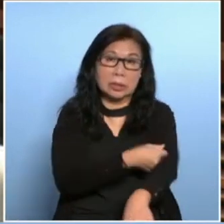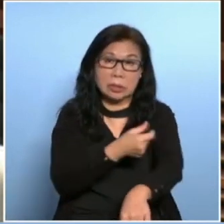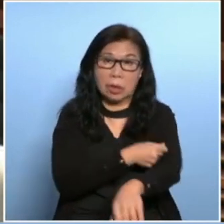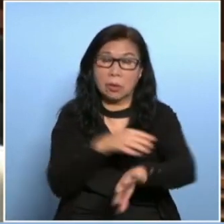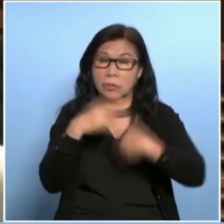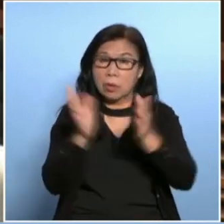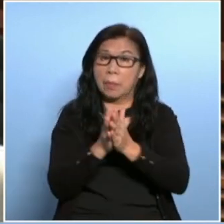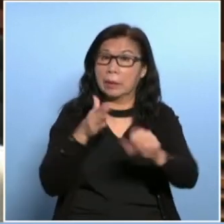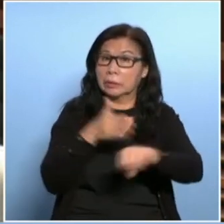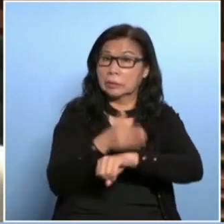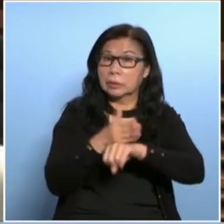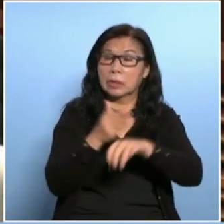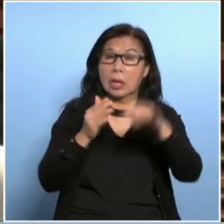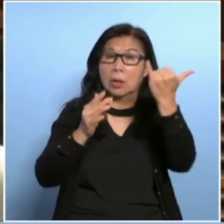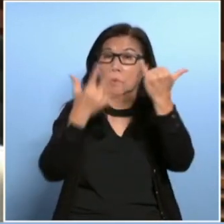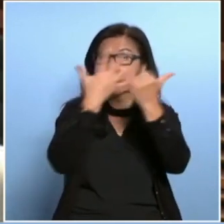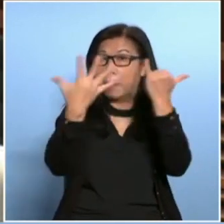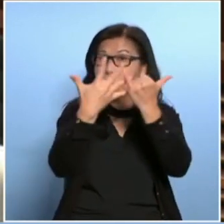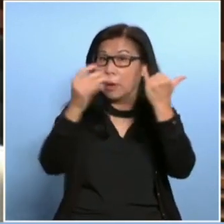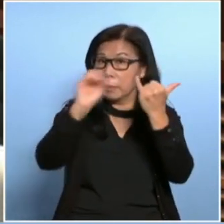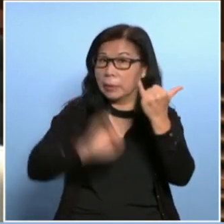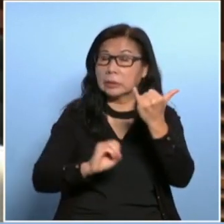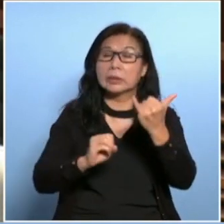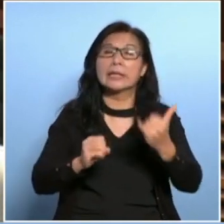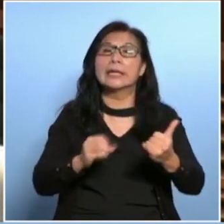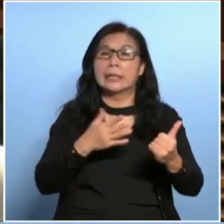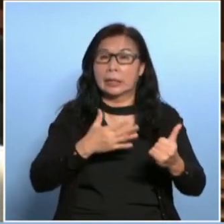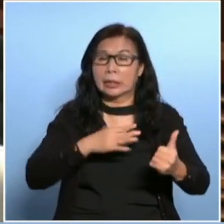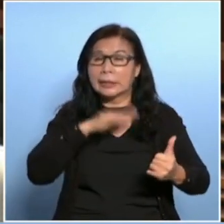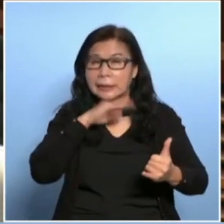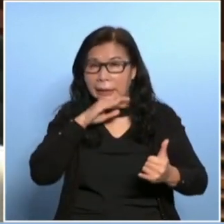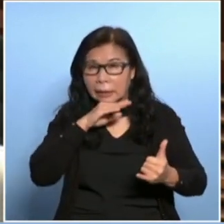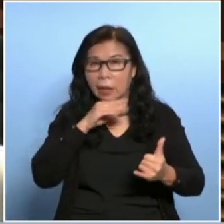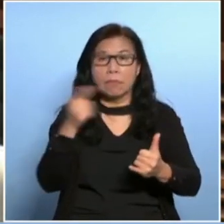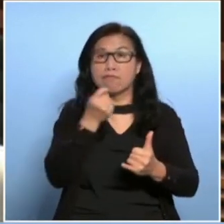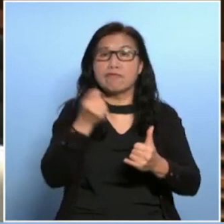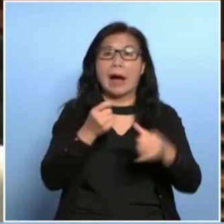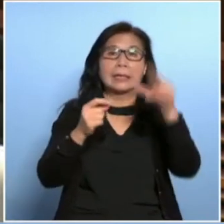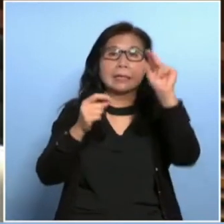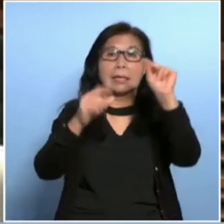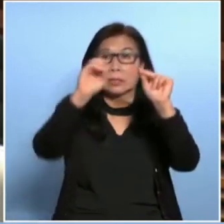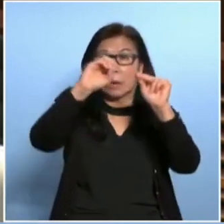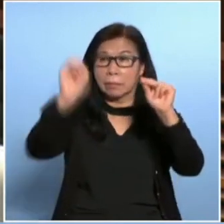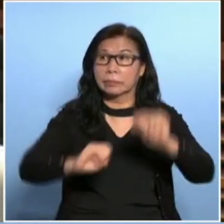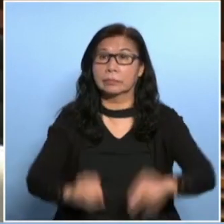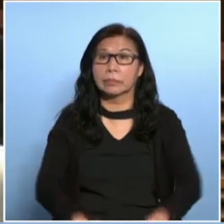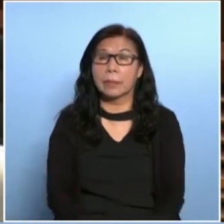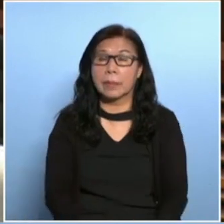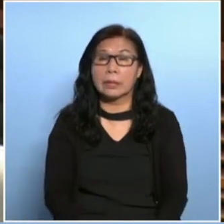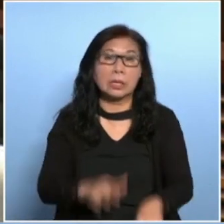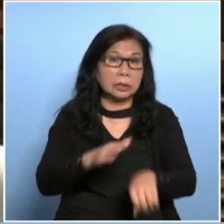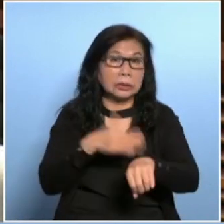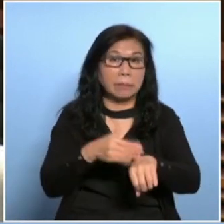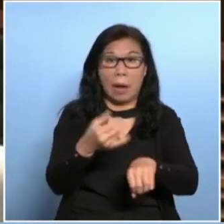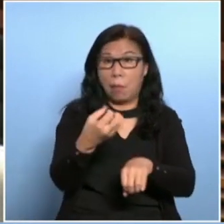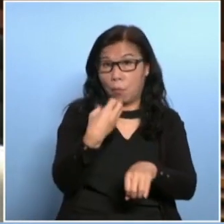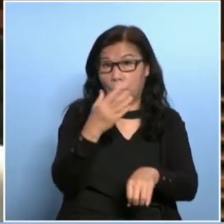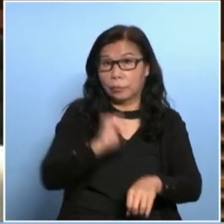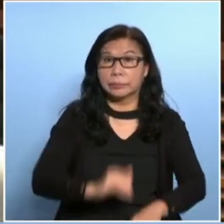經是超過六成五，快七成了，指日可待。 你正話亦都重複咧，就